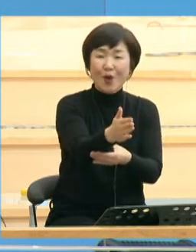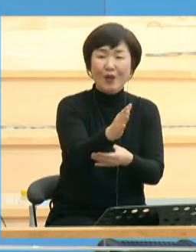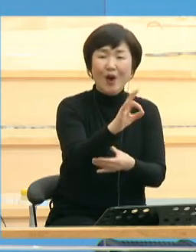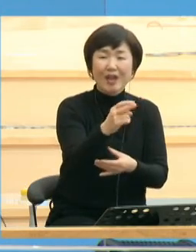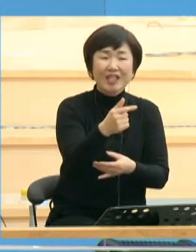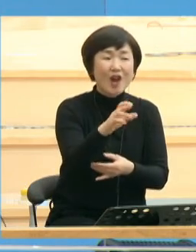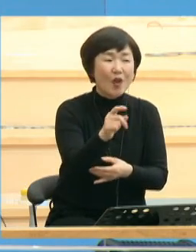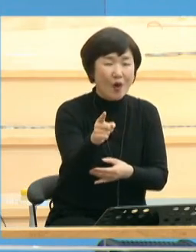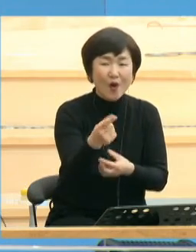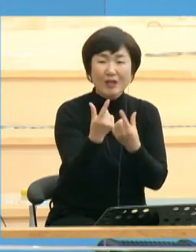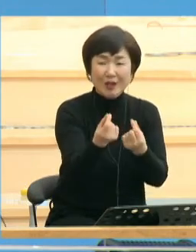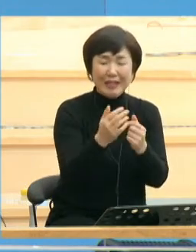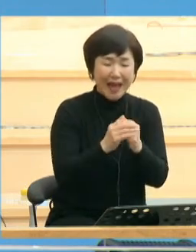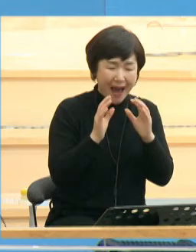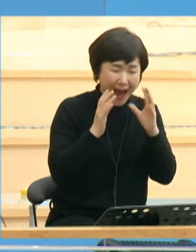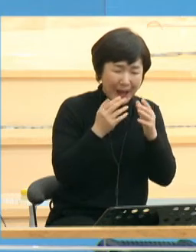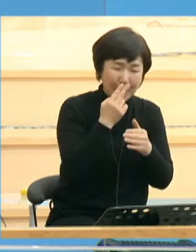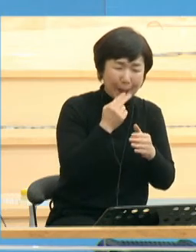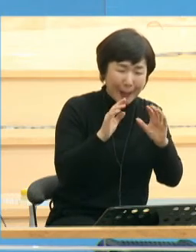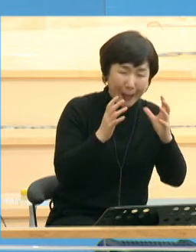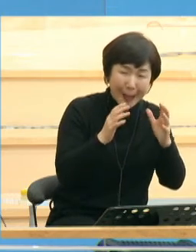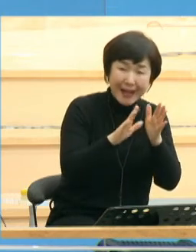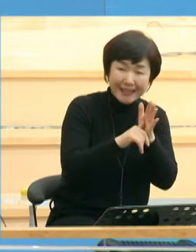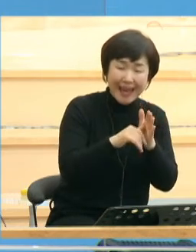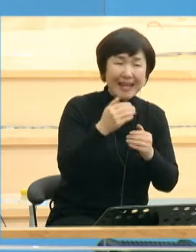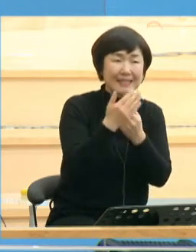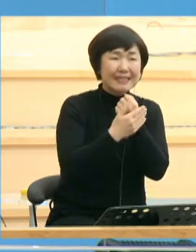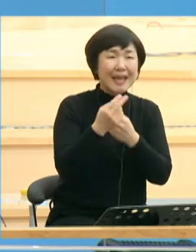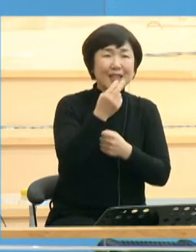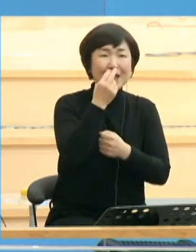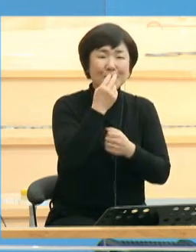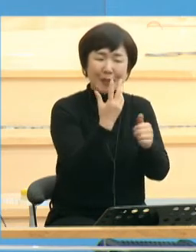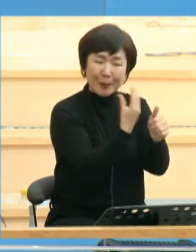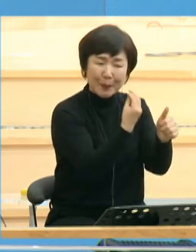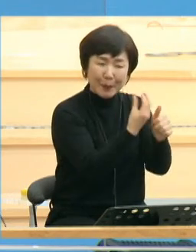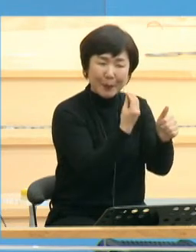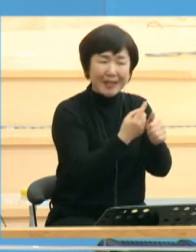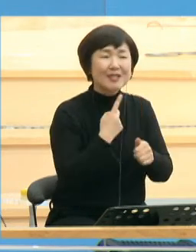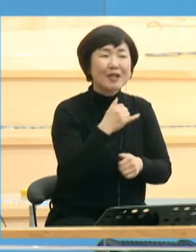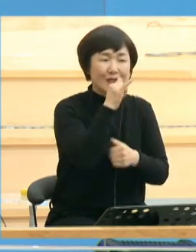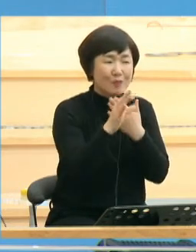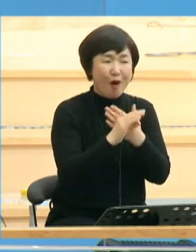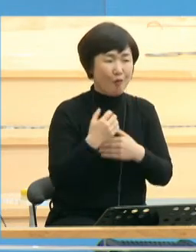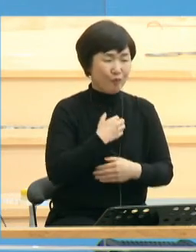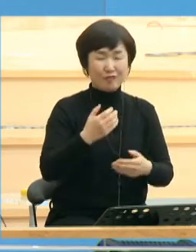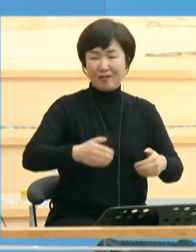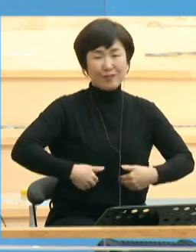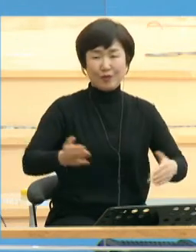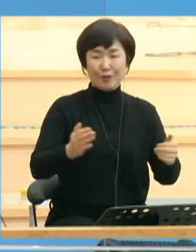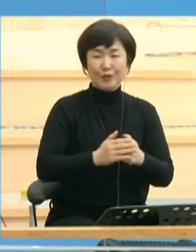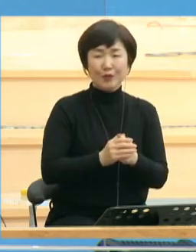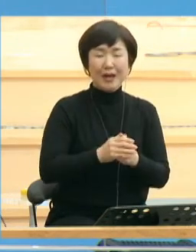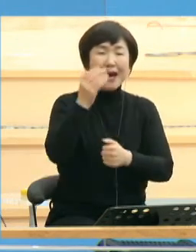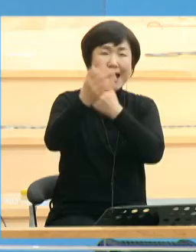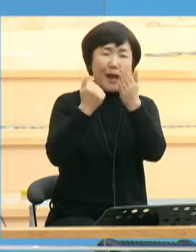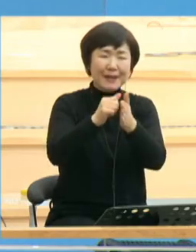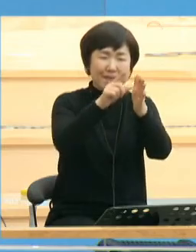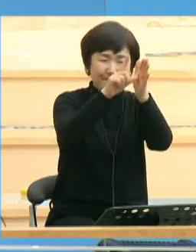끔 에 낸 쉘을 마케 해줬다면 걱정하지 않아도 돼 하나님이 때가 되어 지면